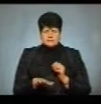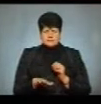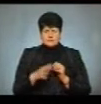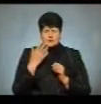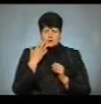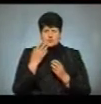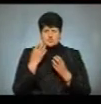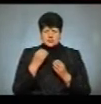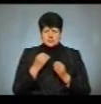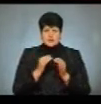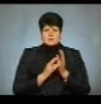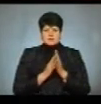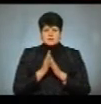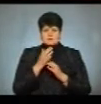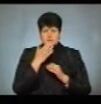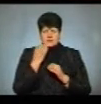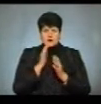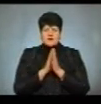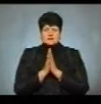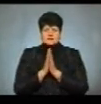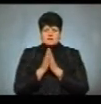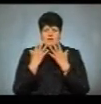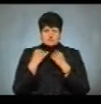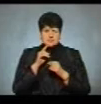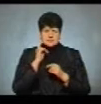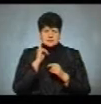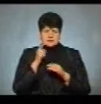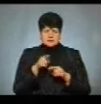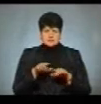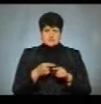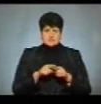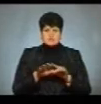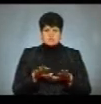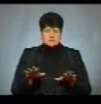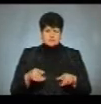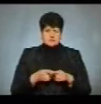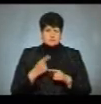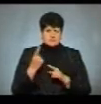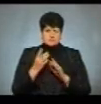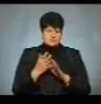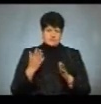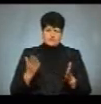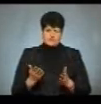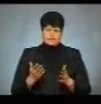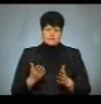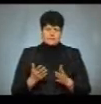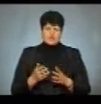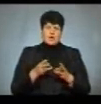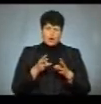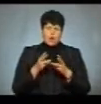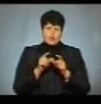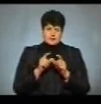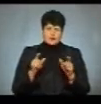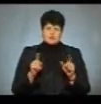ще пісничники не зійшли, а вже трава у нас зеленіє на цих місцях. Оце першочергово, я рахую. Ну і, звісно, і котельні,